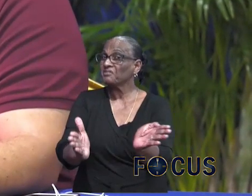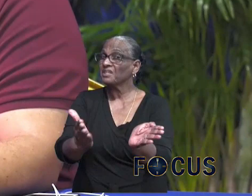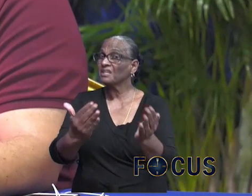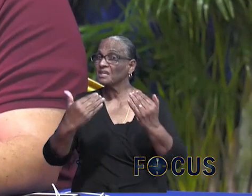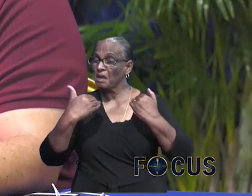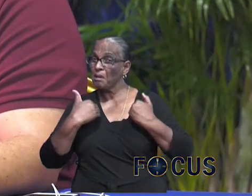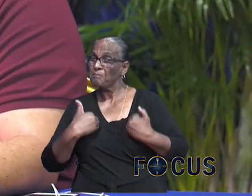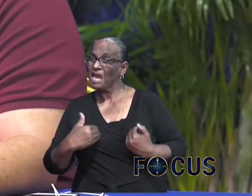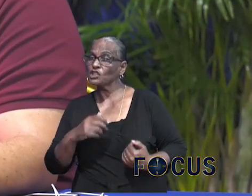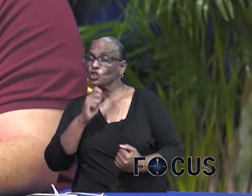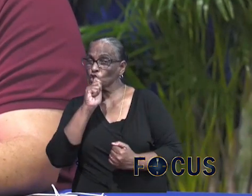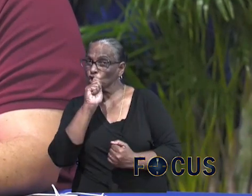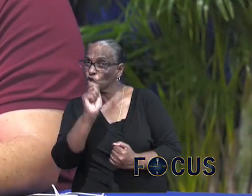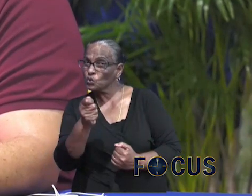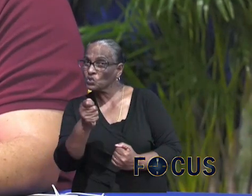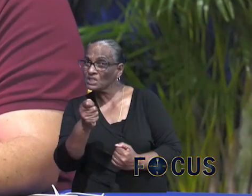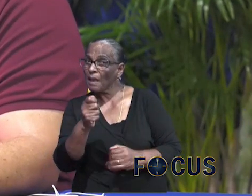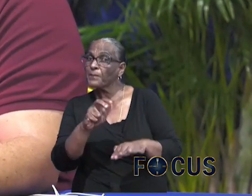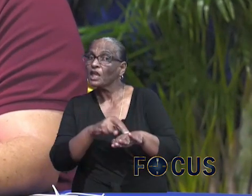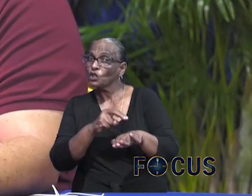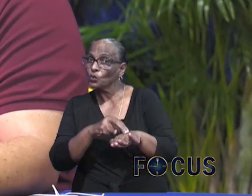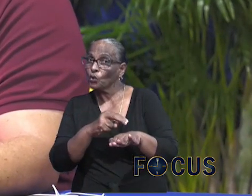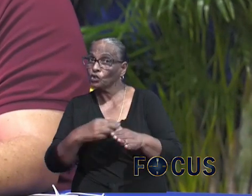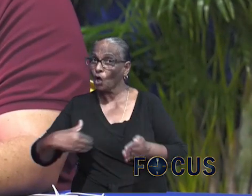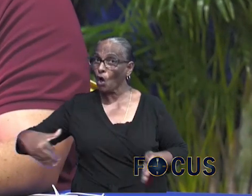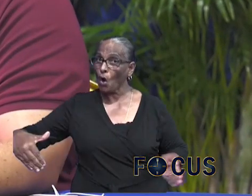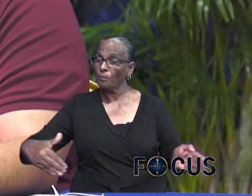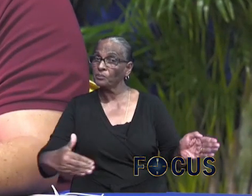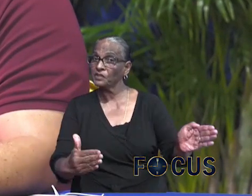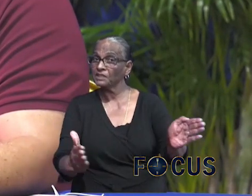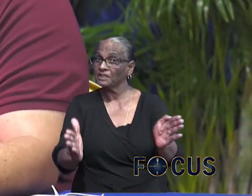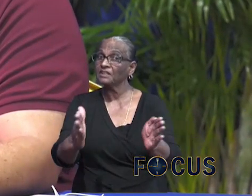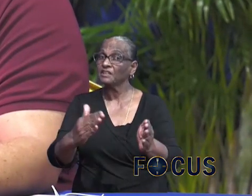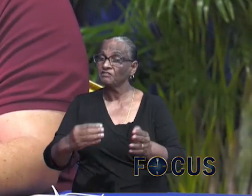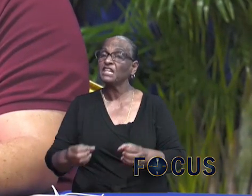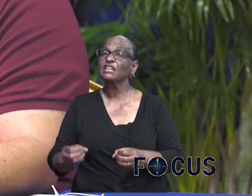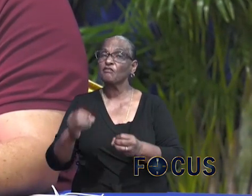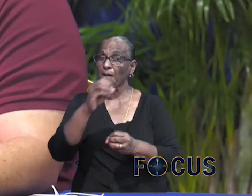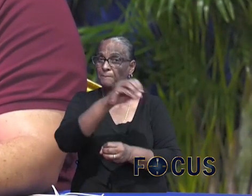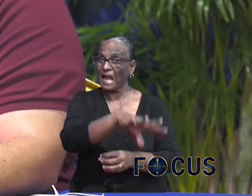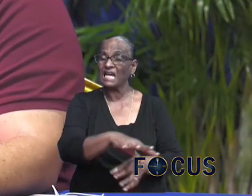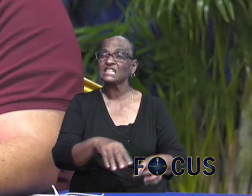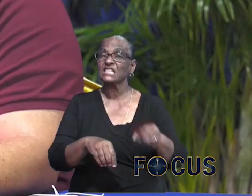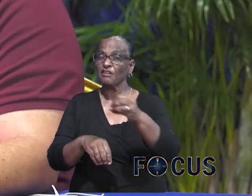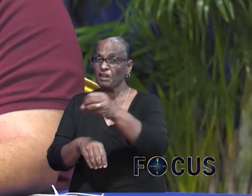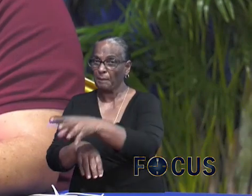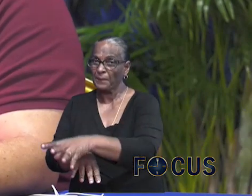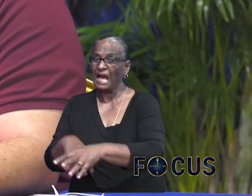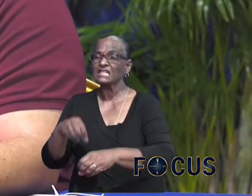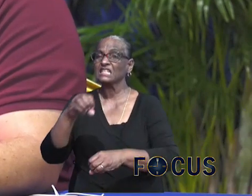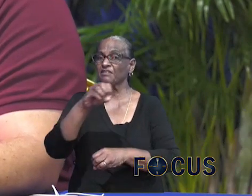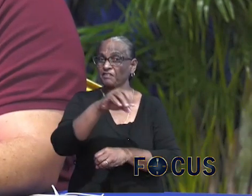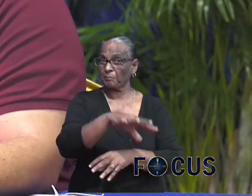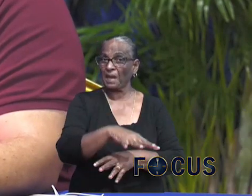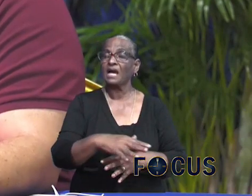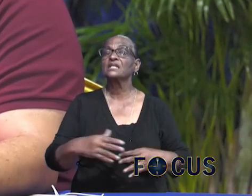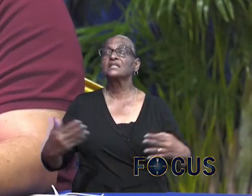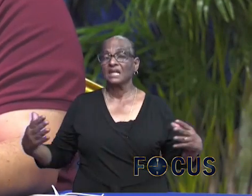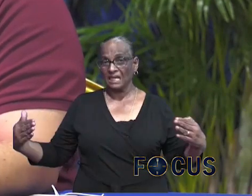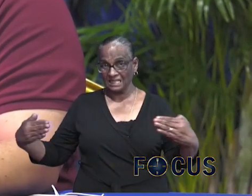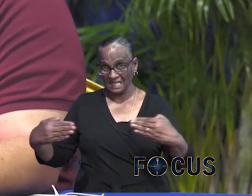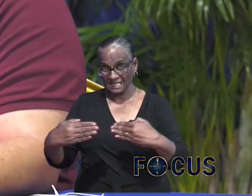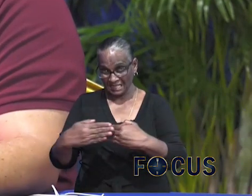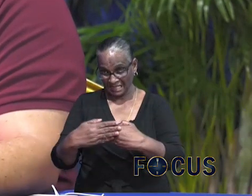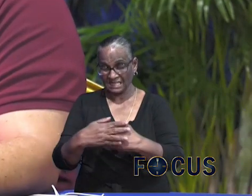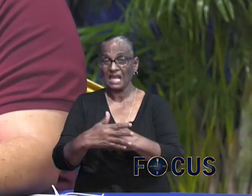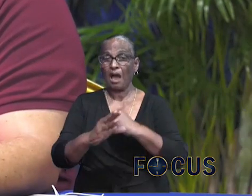hebben toestemming nodig om op de rivier zich mogen te mogen verplaatsen. Dat is in een meeting tussen Suriname en